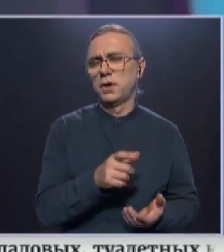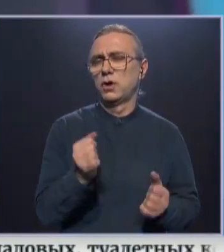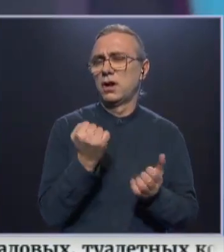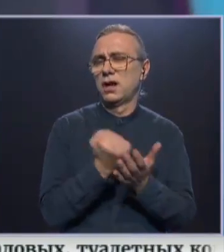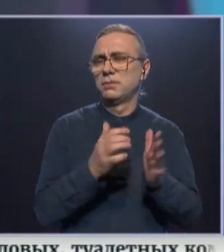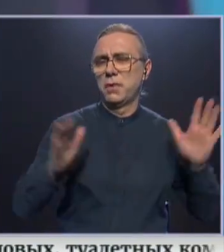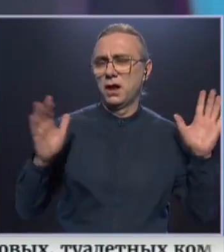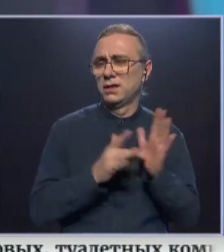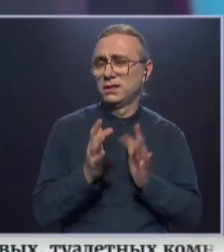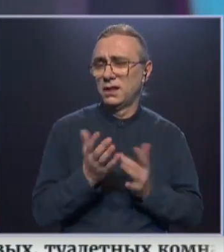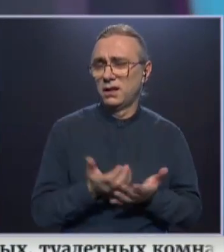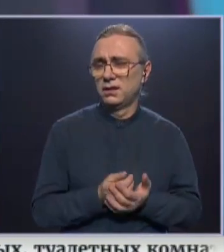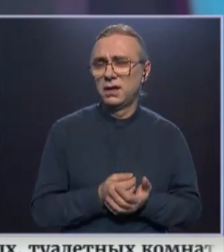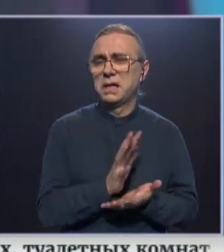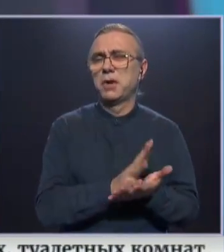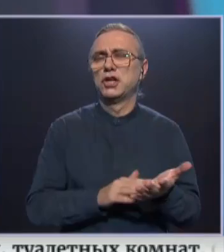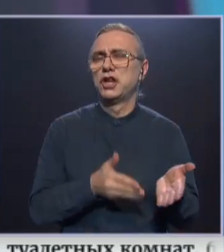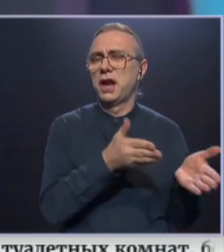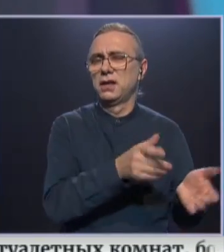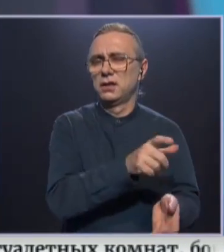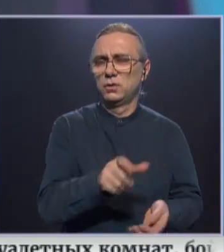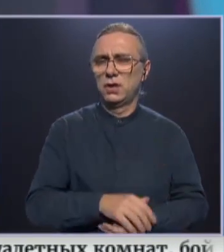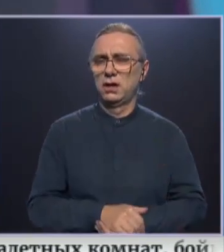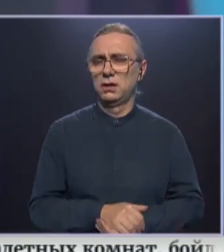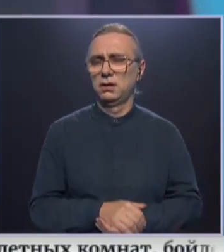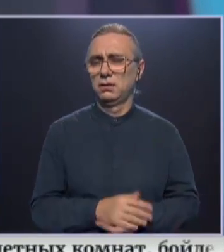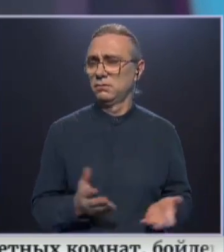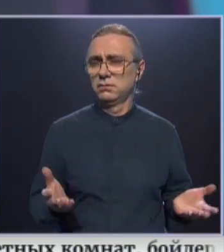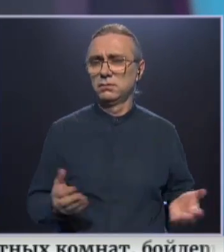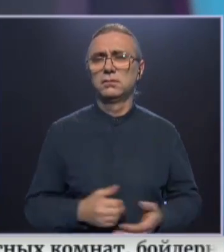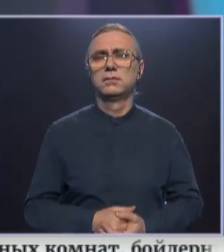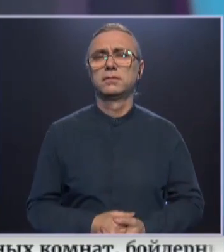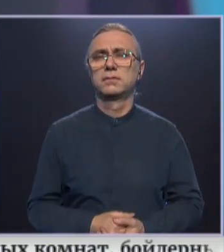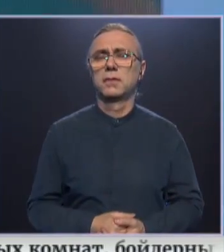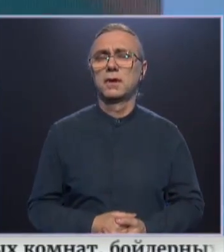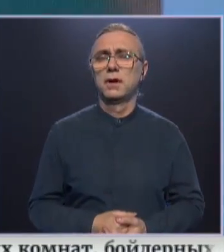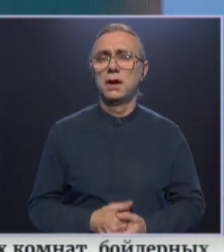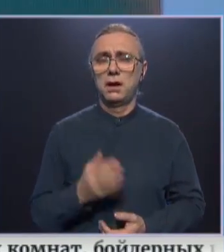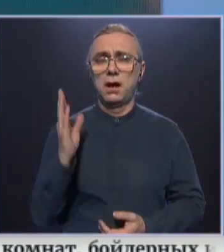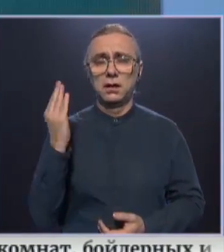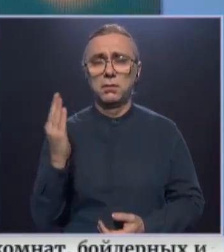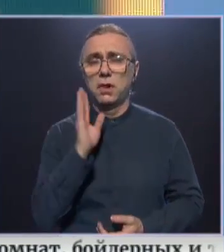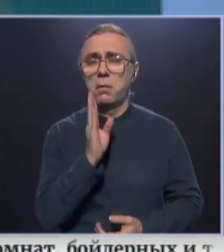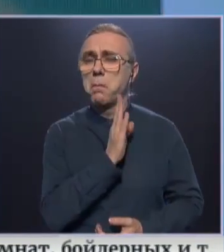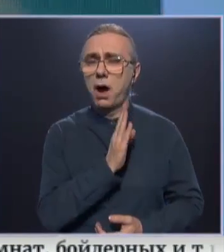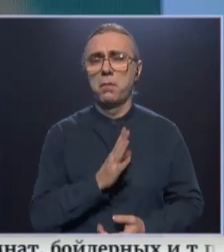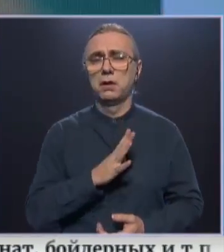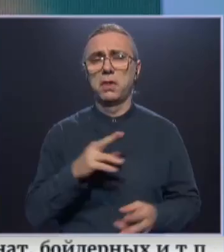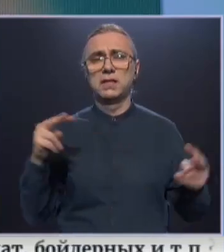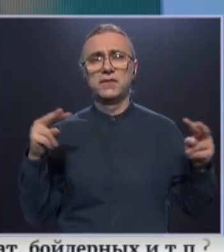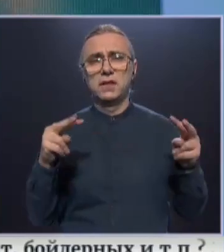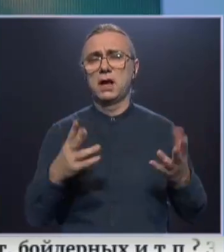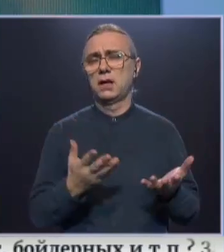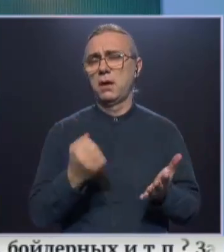что она послужила Церкви Христовой, проповедью Евангелия. Но она была мамой. Но она была мамой, которая была свидетелем